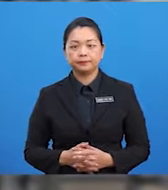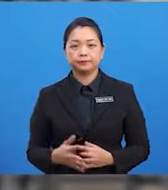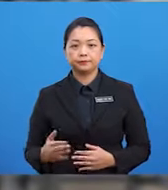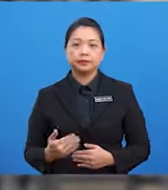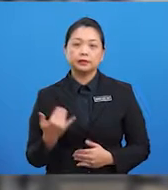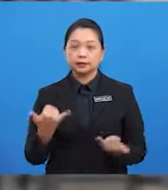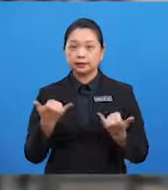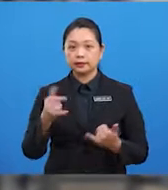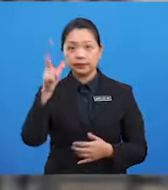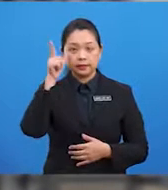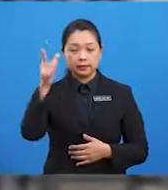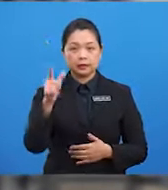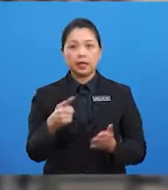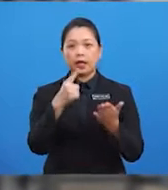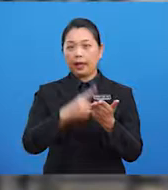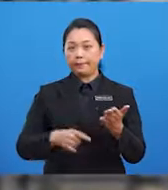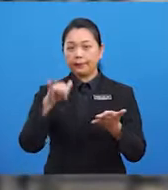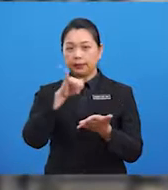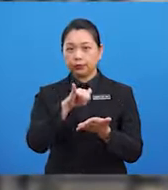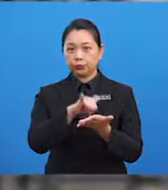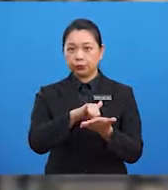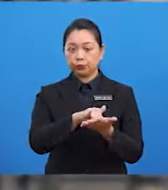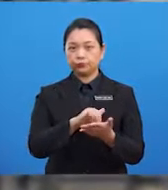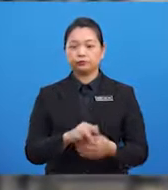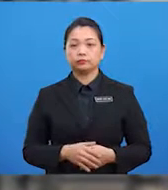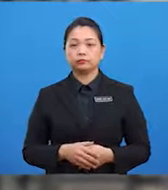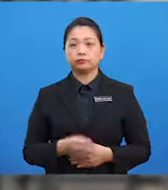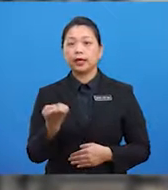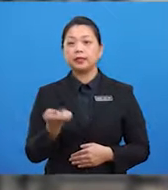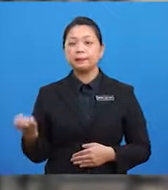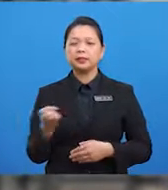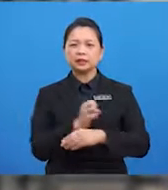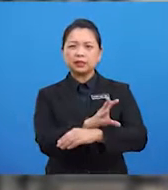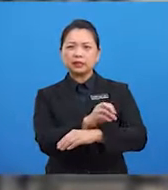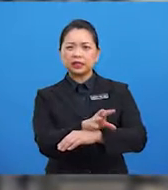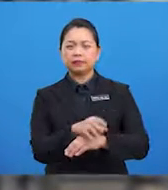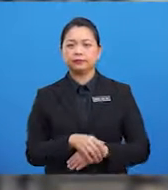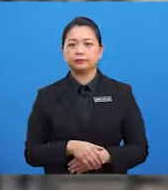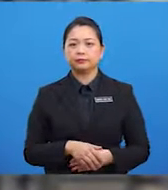Mari kita lihat apakah itu elemen rangsangan.